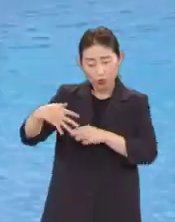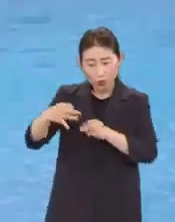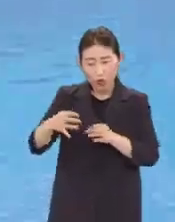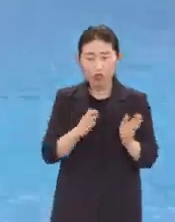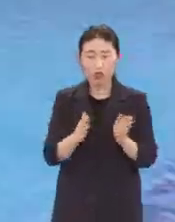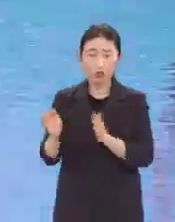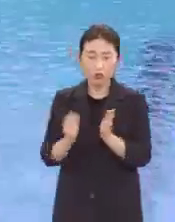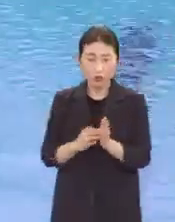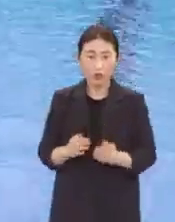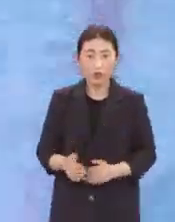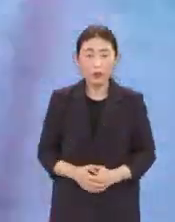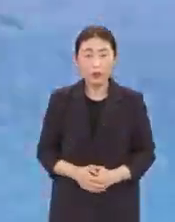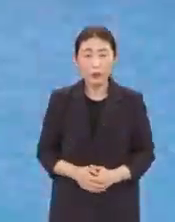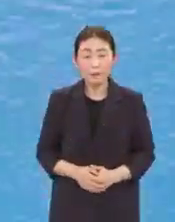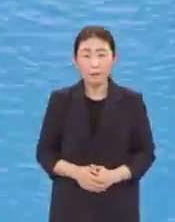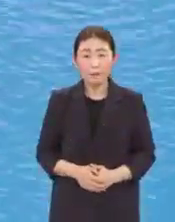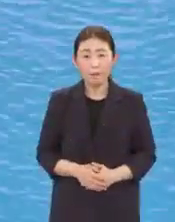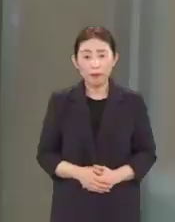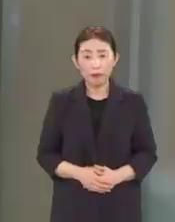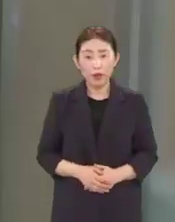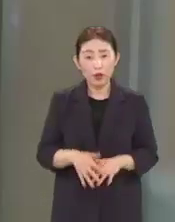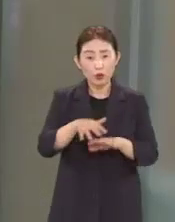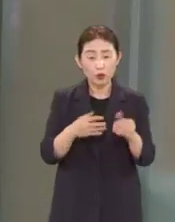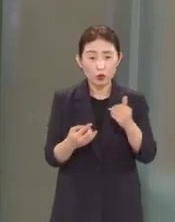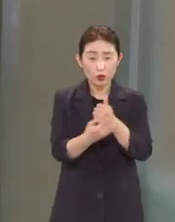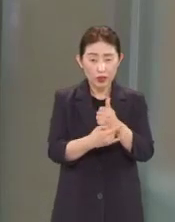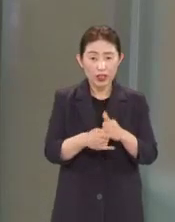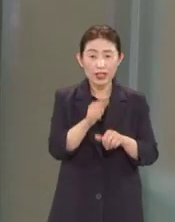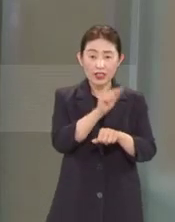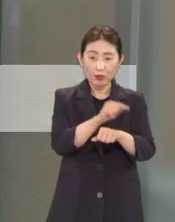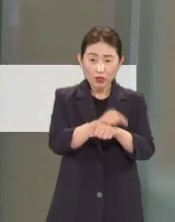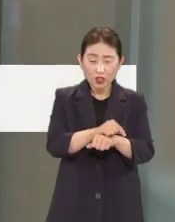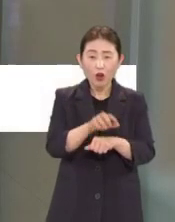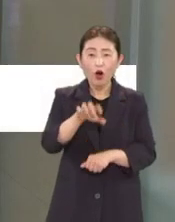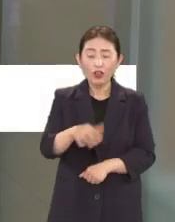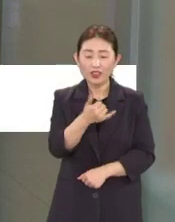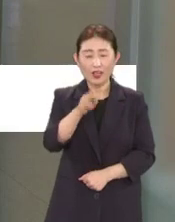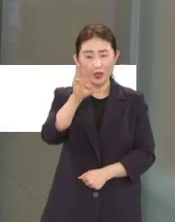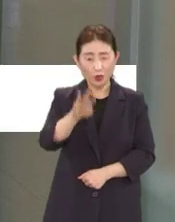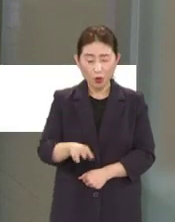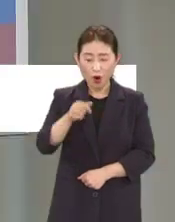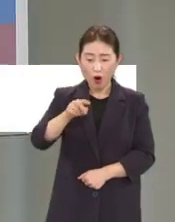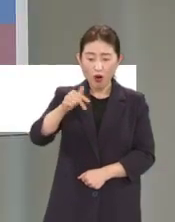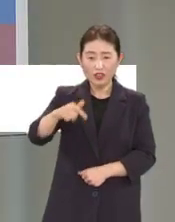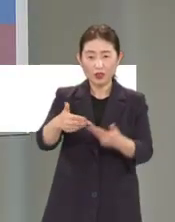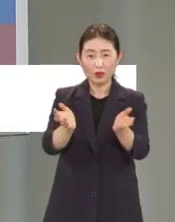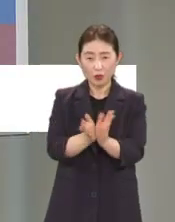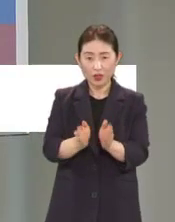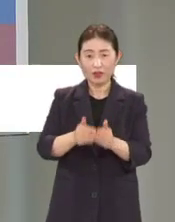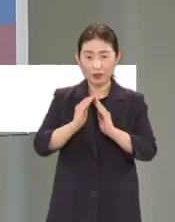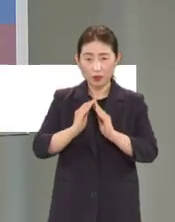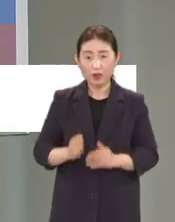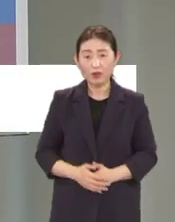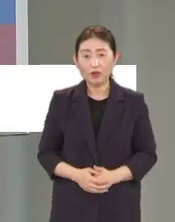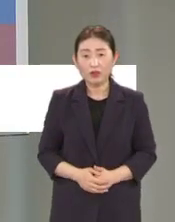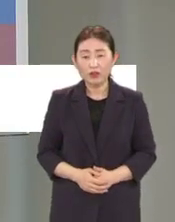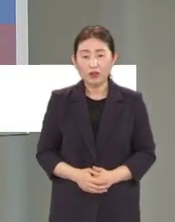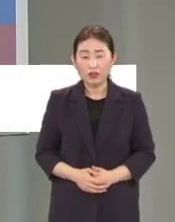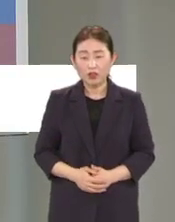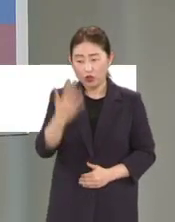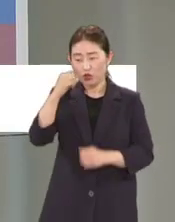자체 수입으로 마련됐습니다 주식이 사무실은 충청권역 중심에 있는 세종시 어진동에 두기로 했습니다